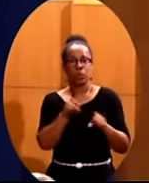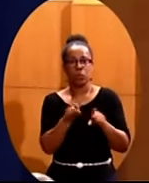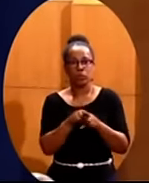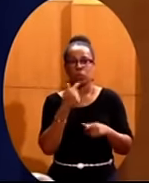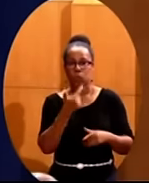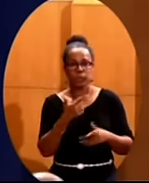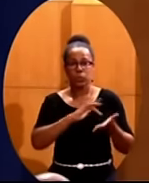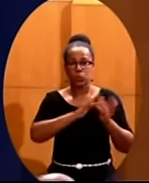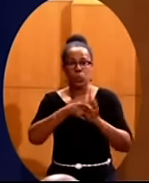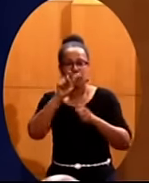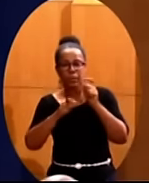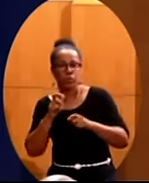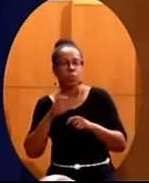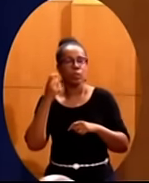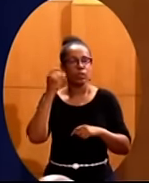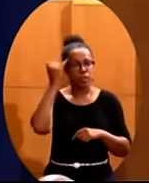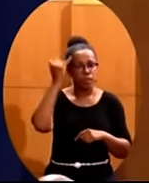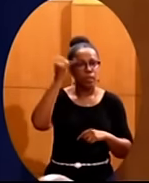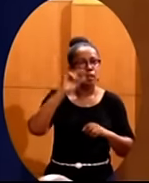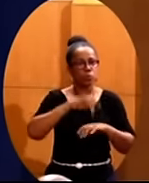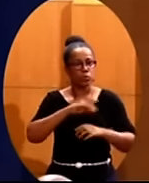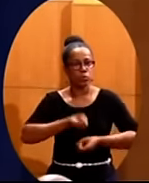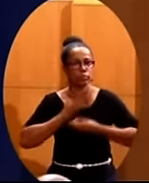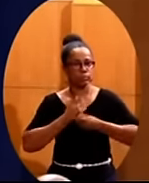toutes les opinions qui se sont